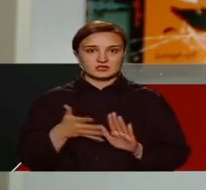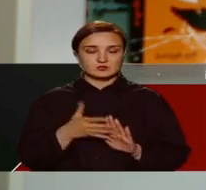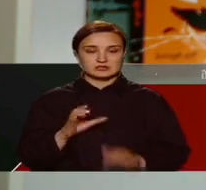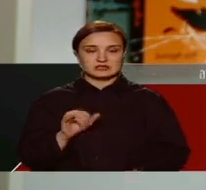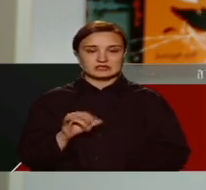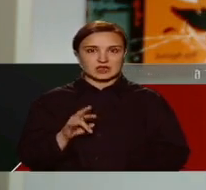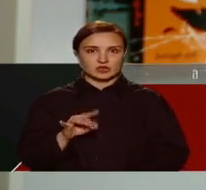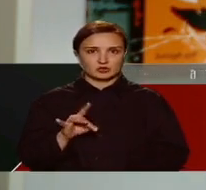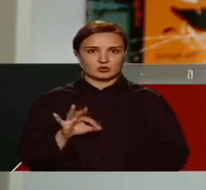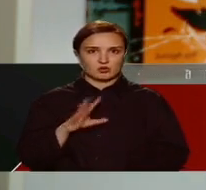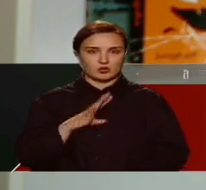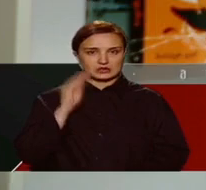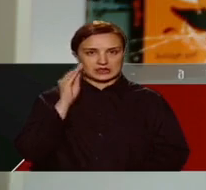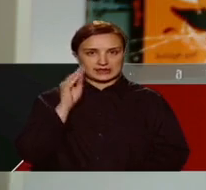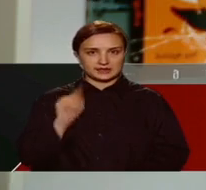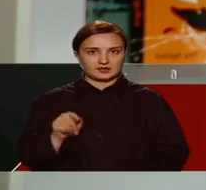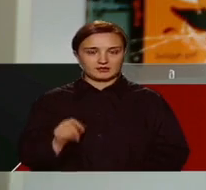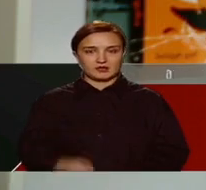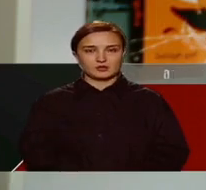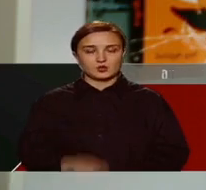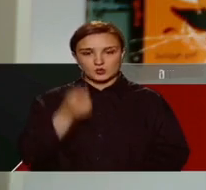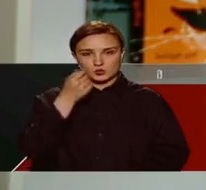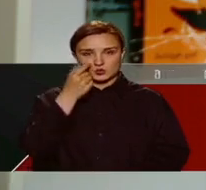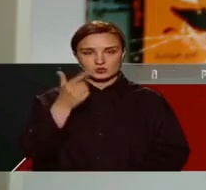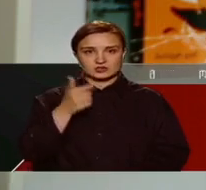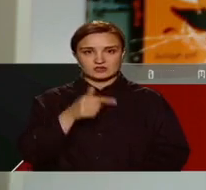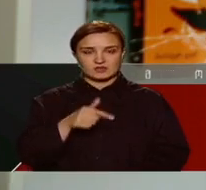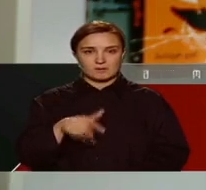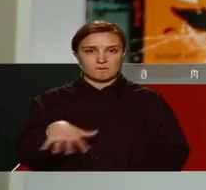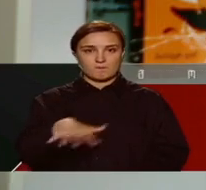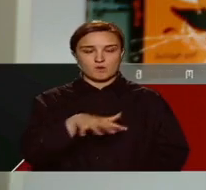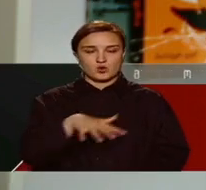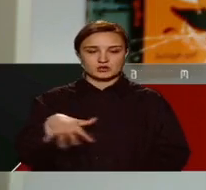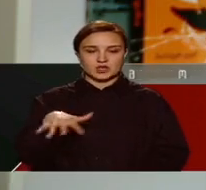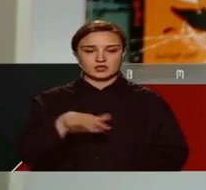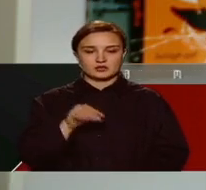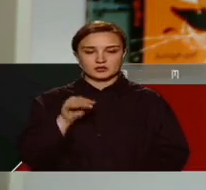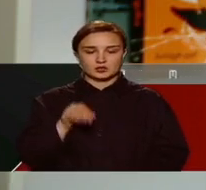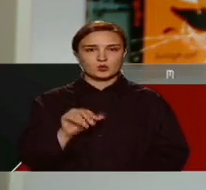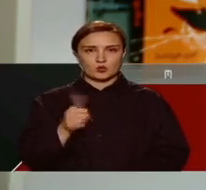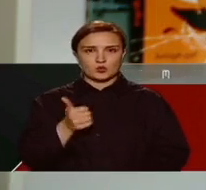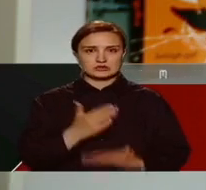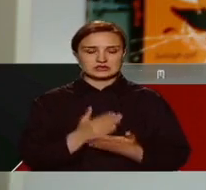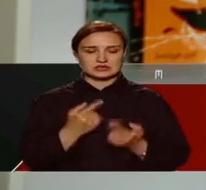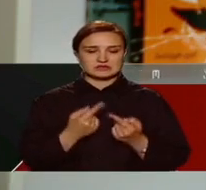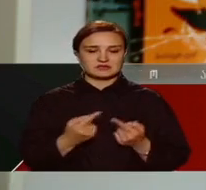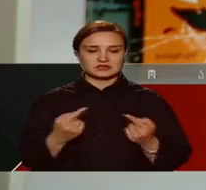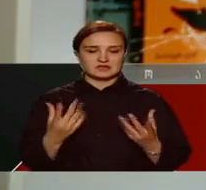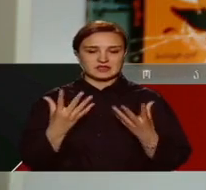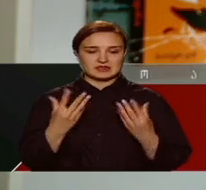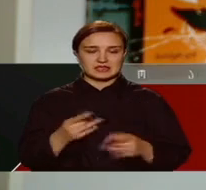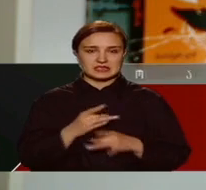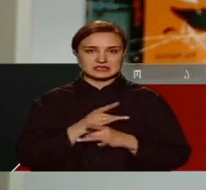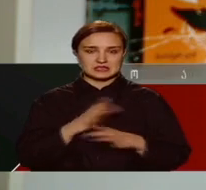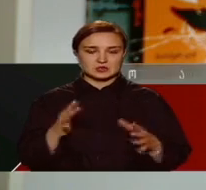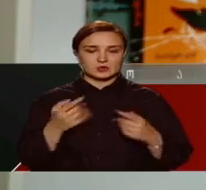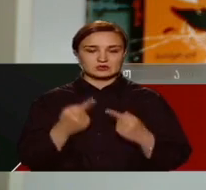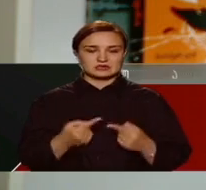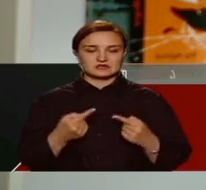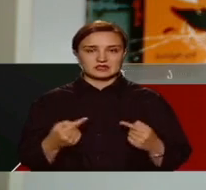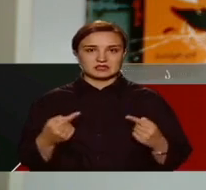sandros khonda tu artstebi idea ro rustavelis moedanze ro iqos ravits rogorts ari khome kho ari svada sva dges sastavlebshi svada